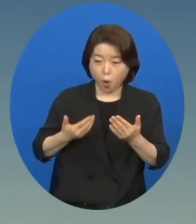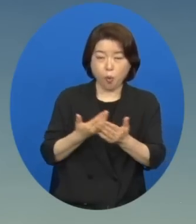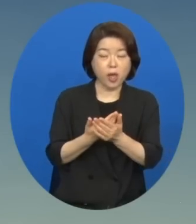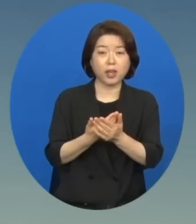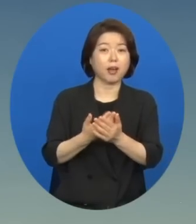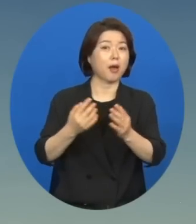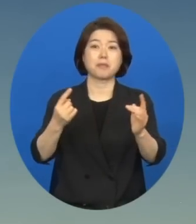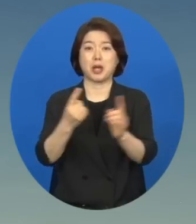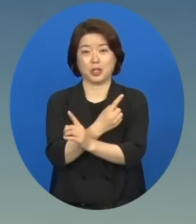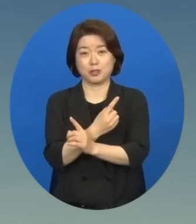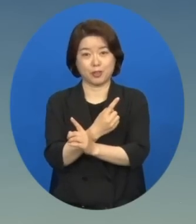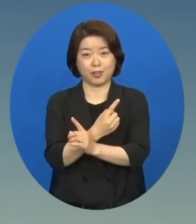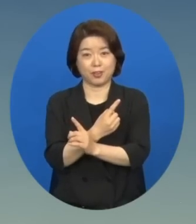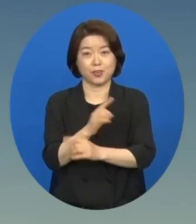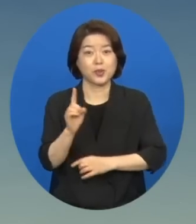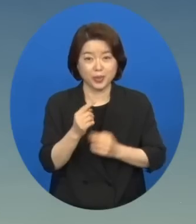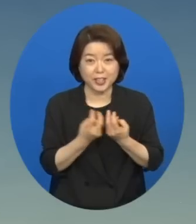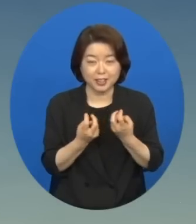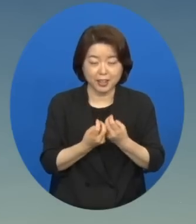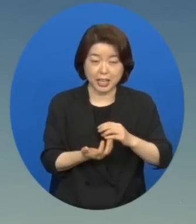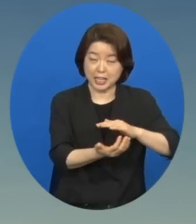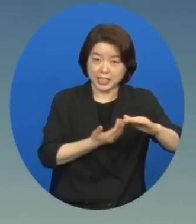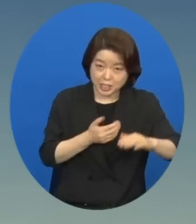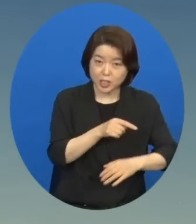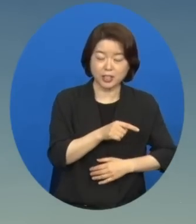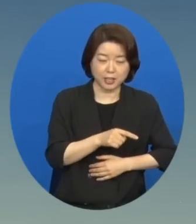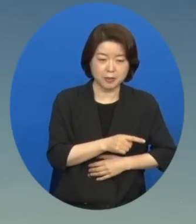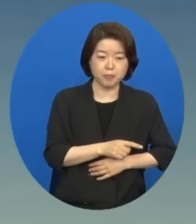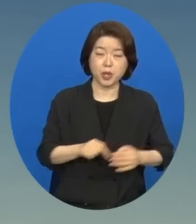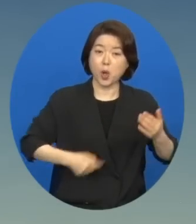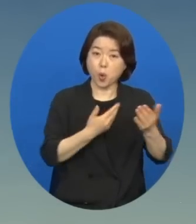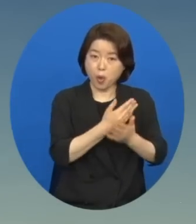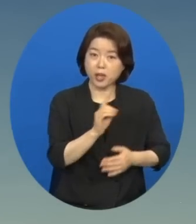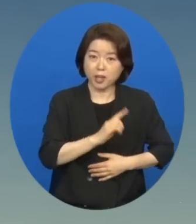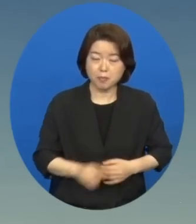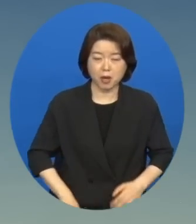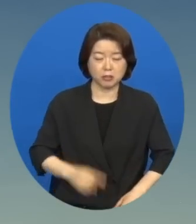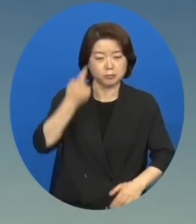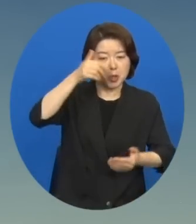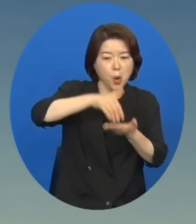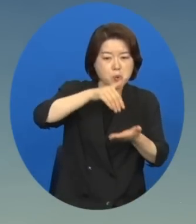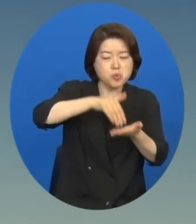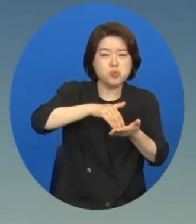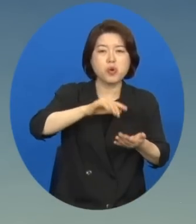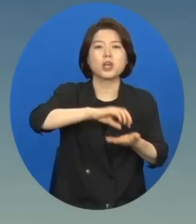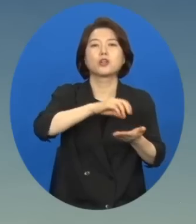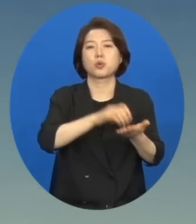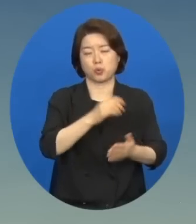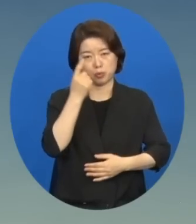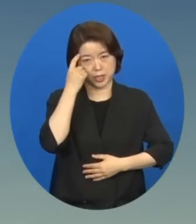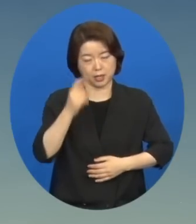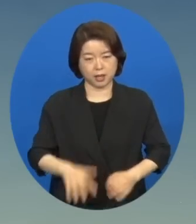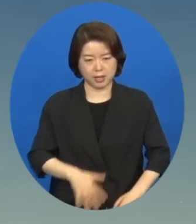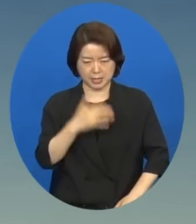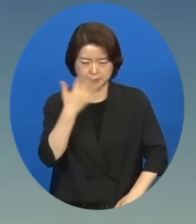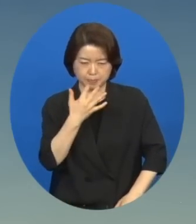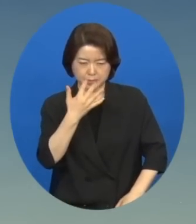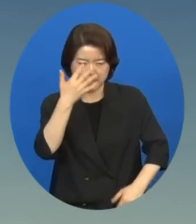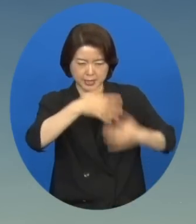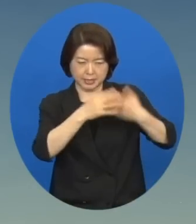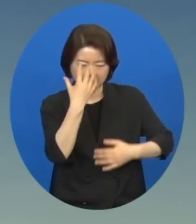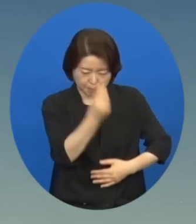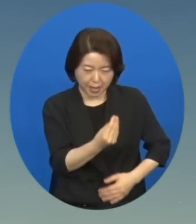달라지기 시작했습니다. 저는 이전에 회개라고 하면 후회 정도로 생각했어요. 음란한 영상을